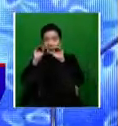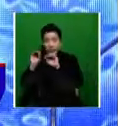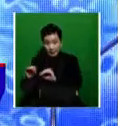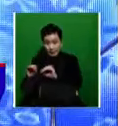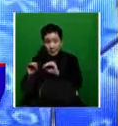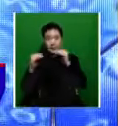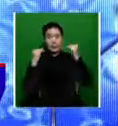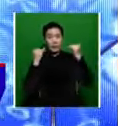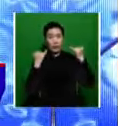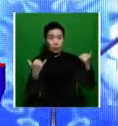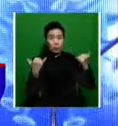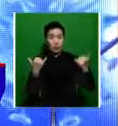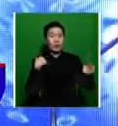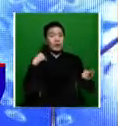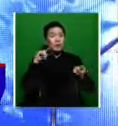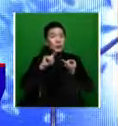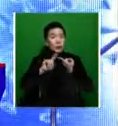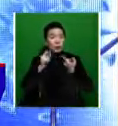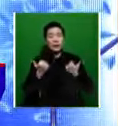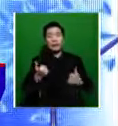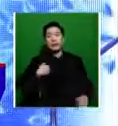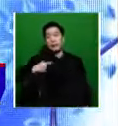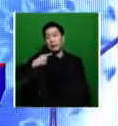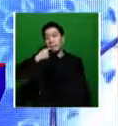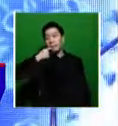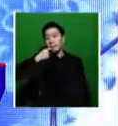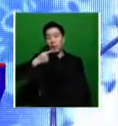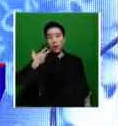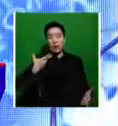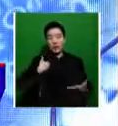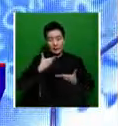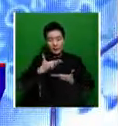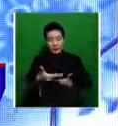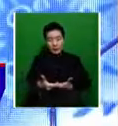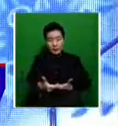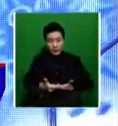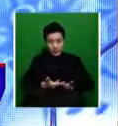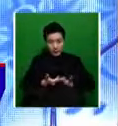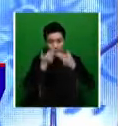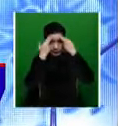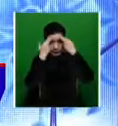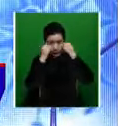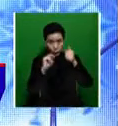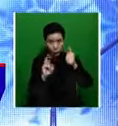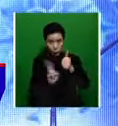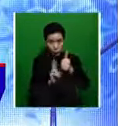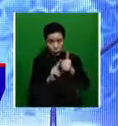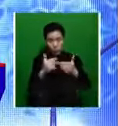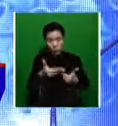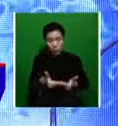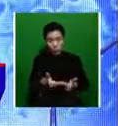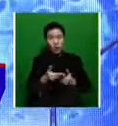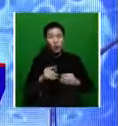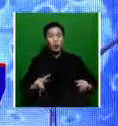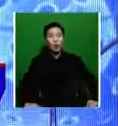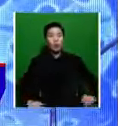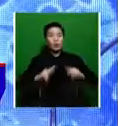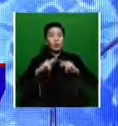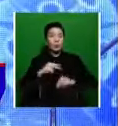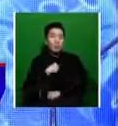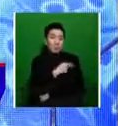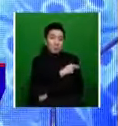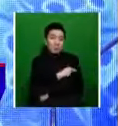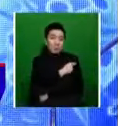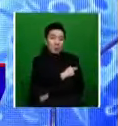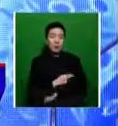ดยท่านวันนี้เราได้เชิญท่านรองนายกรัฐมนตรีรัฐมนตรีกระทรวงสาธารณสุขนะครับท่าน